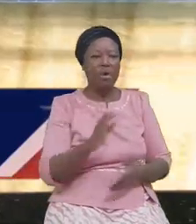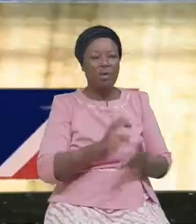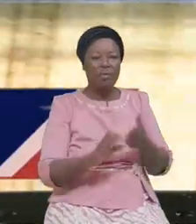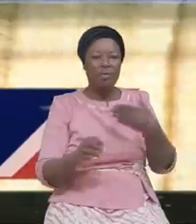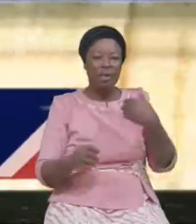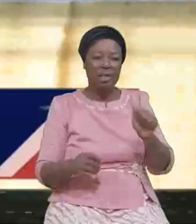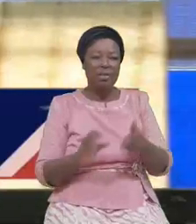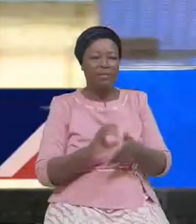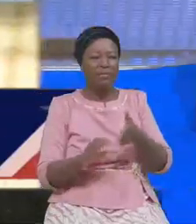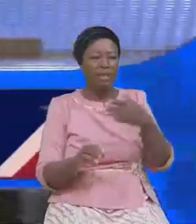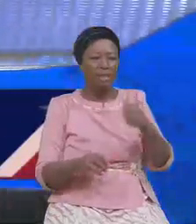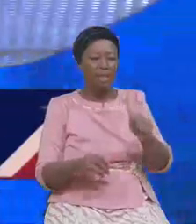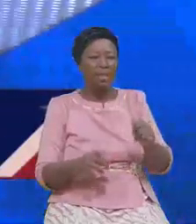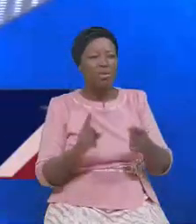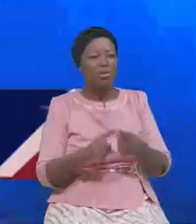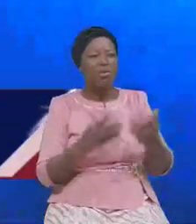Verset 10,